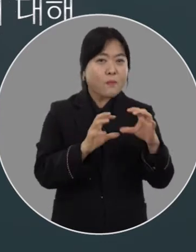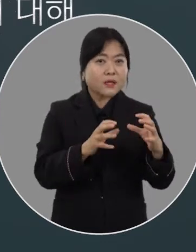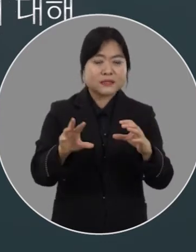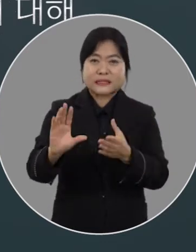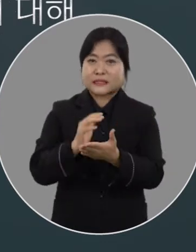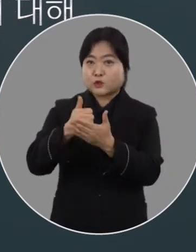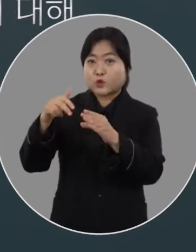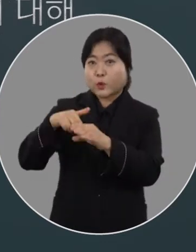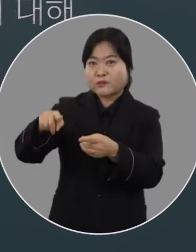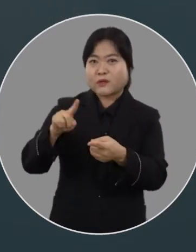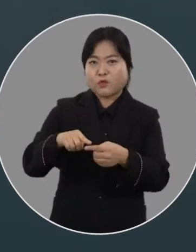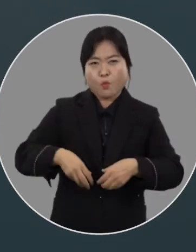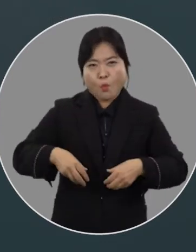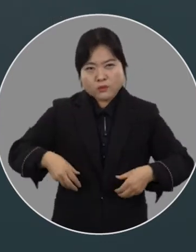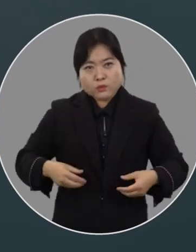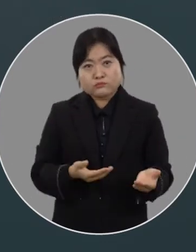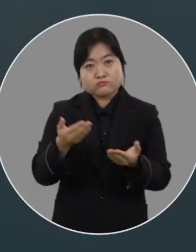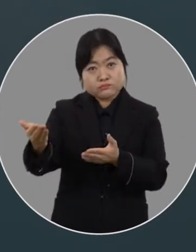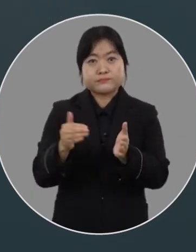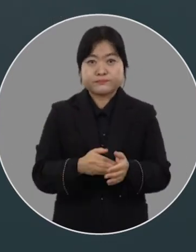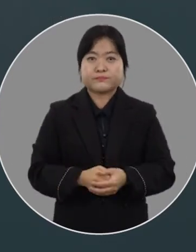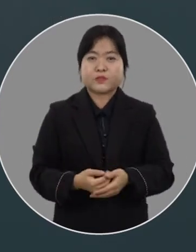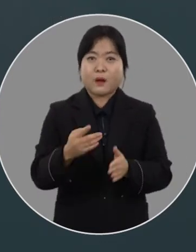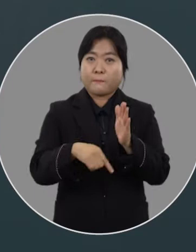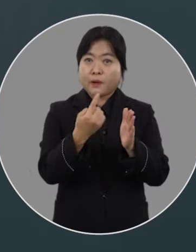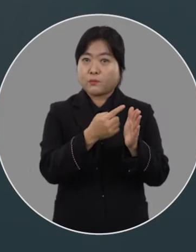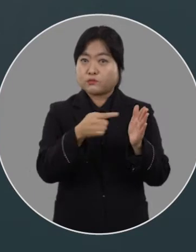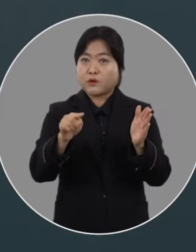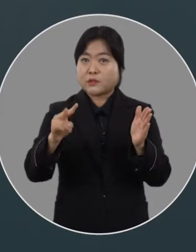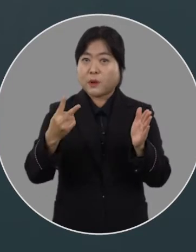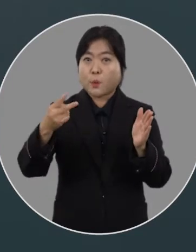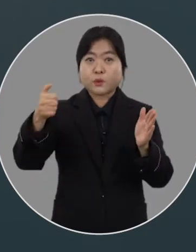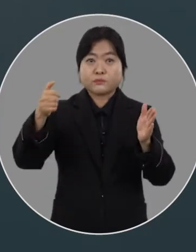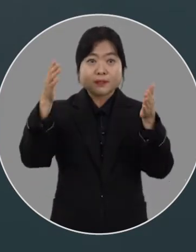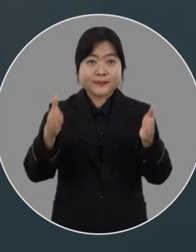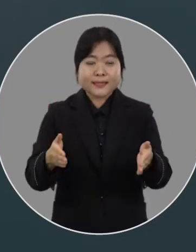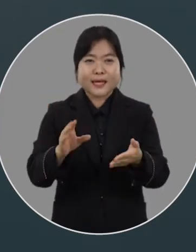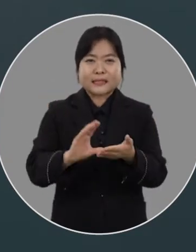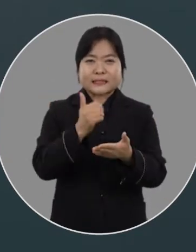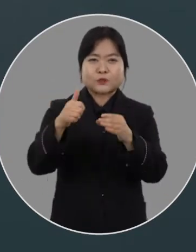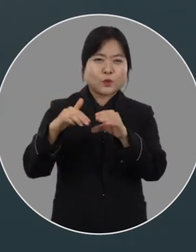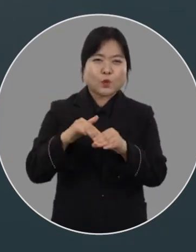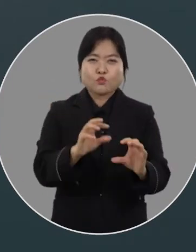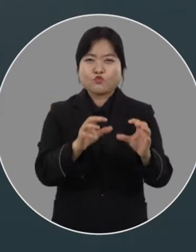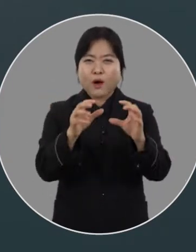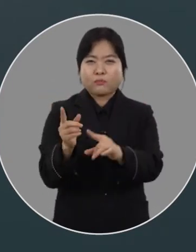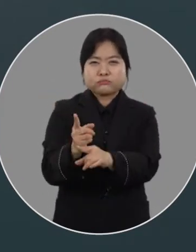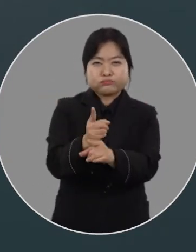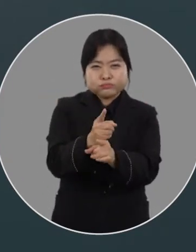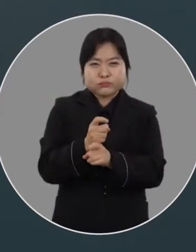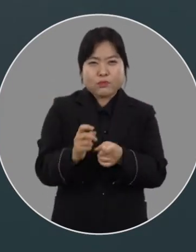아주 관용적인 자세를 보여주었고요. 그러나 100년부터 250년 사이에 그리스도교는 국가와